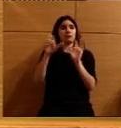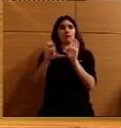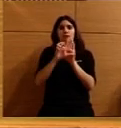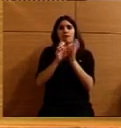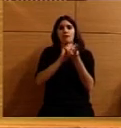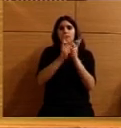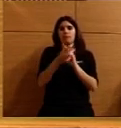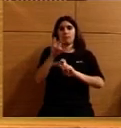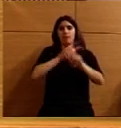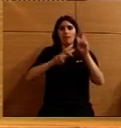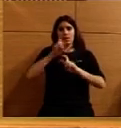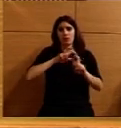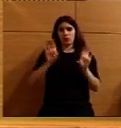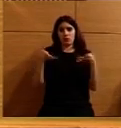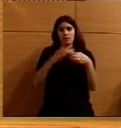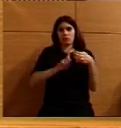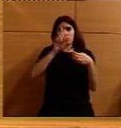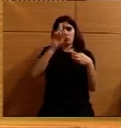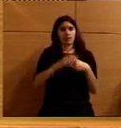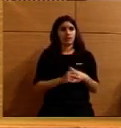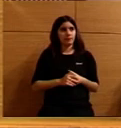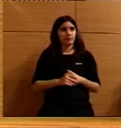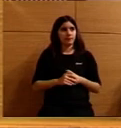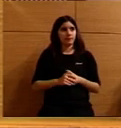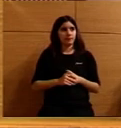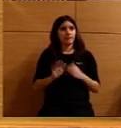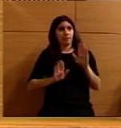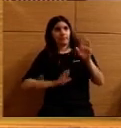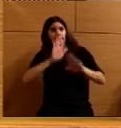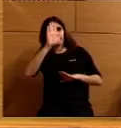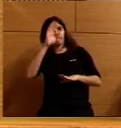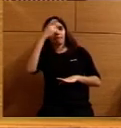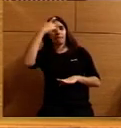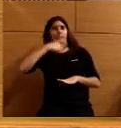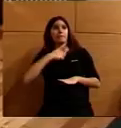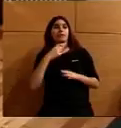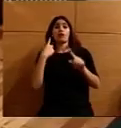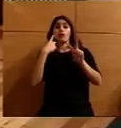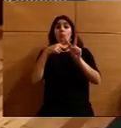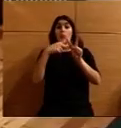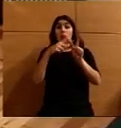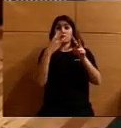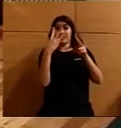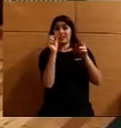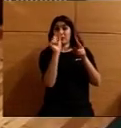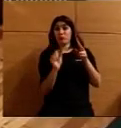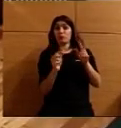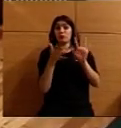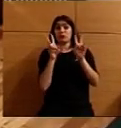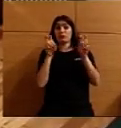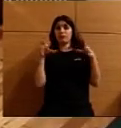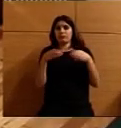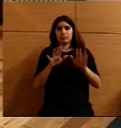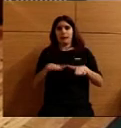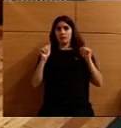de la Mancomunitat de l'Horta Nord. Sí, Vox s'abstendrà en los tres puntos relativos a Mancomunidades.